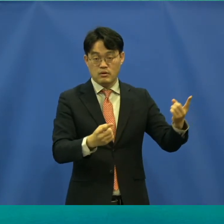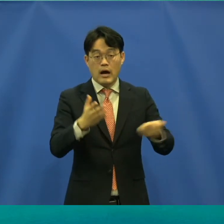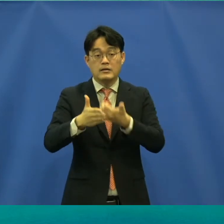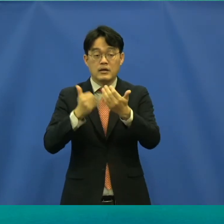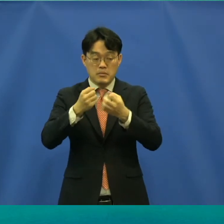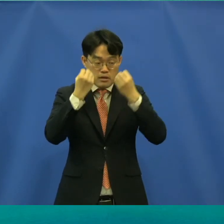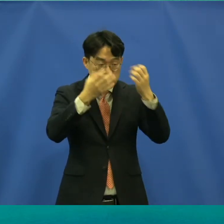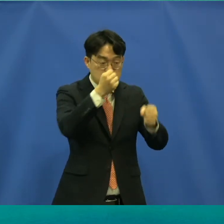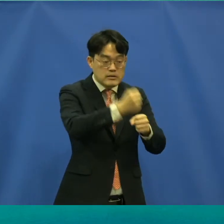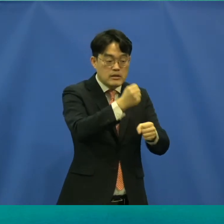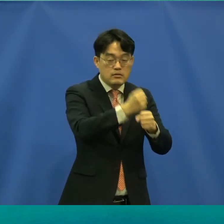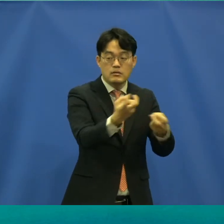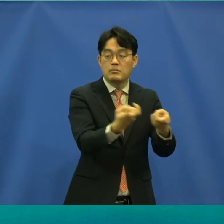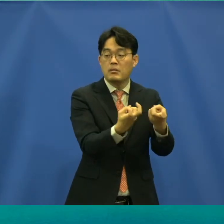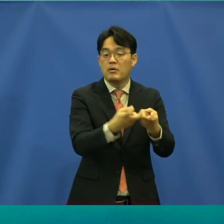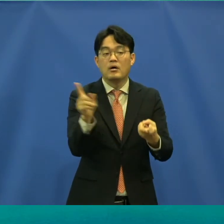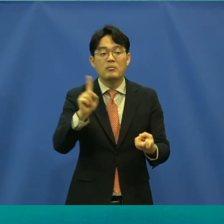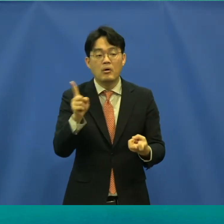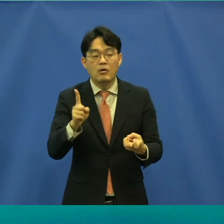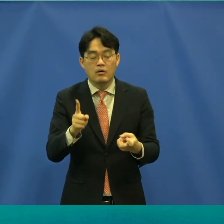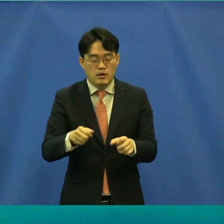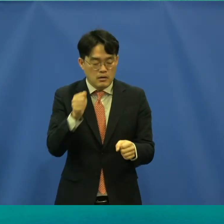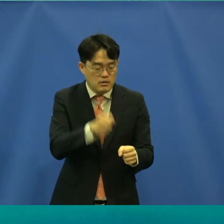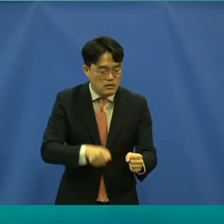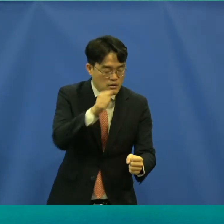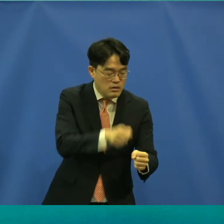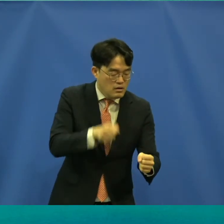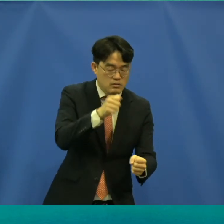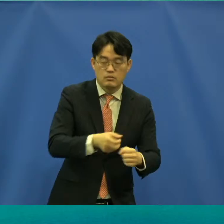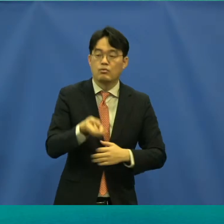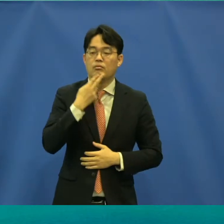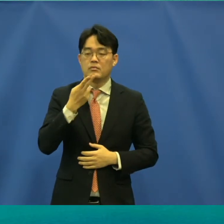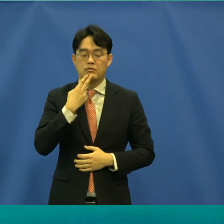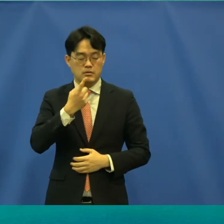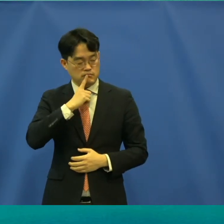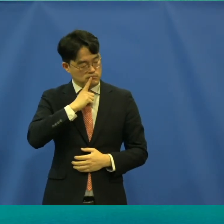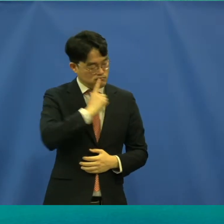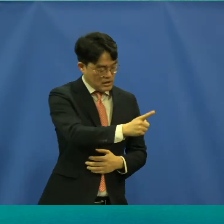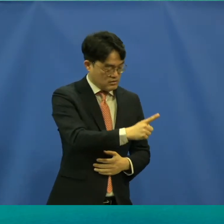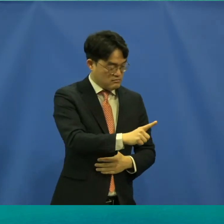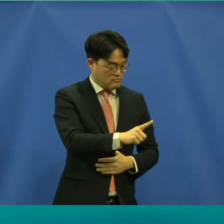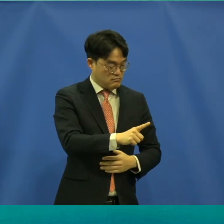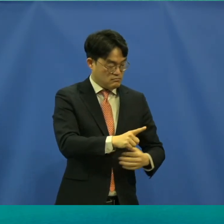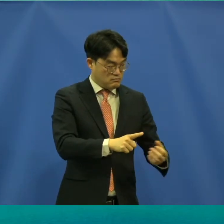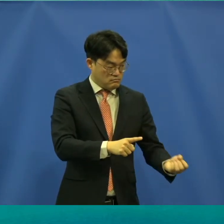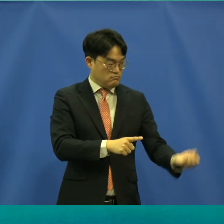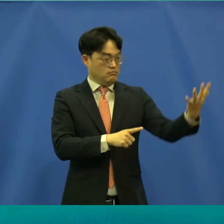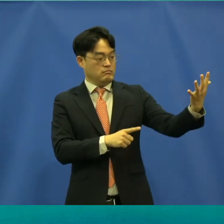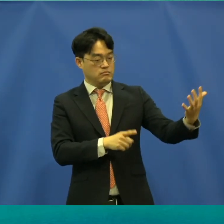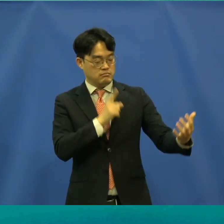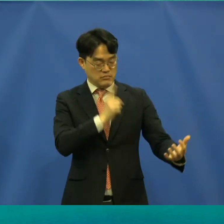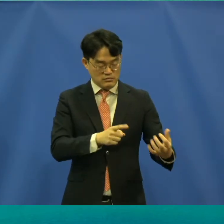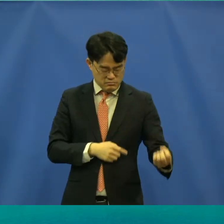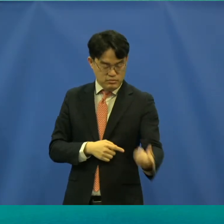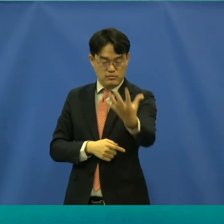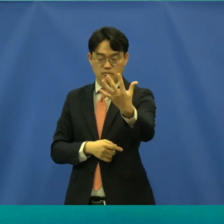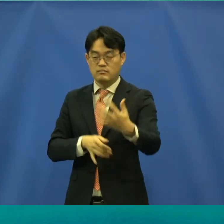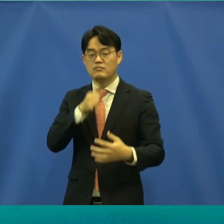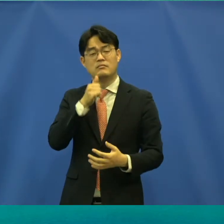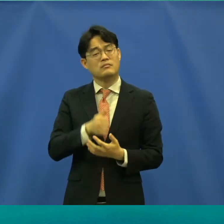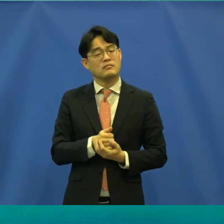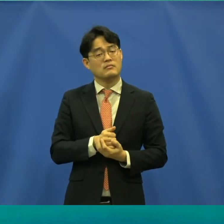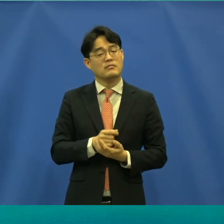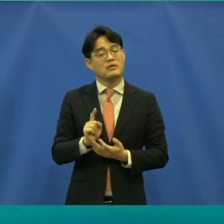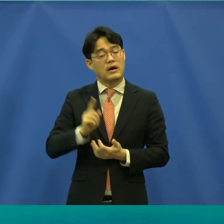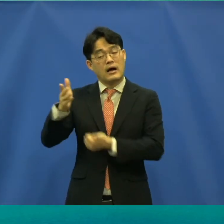말씀으로 구원에 이르게 하셨습니다. 말씀으로 영혼을 새롭게 하십니다. 말씀이 우리의 행위를 바꾸어 놓습니다. 말씀이